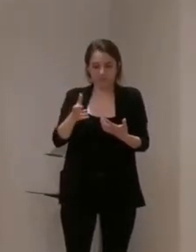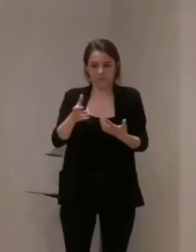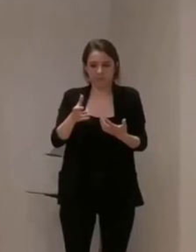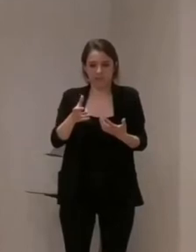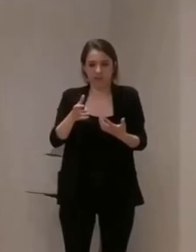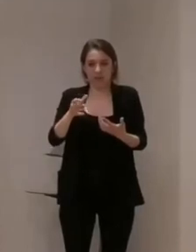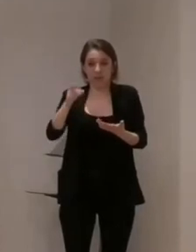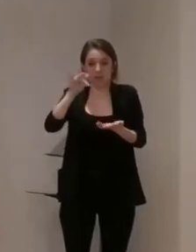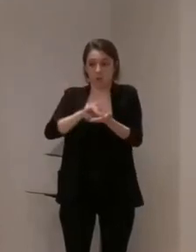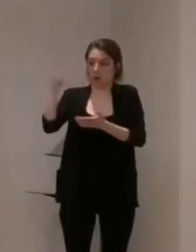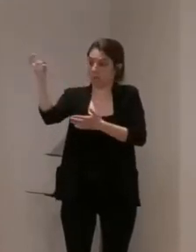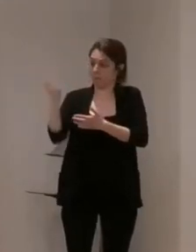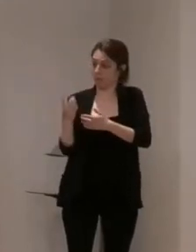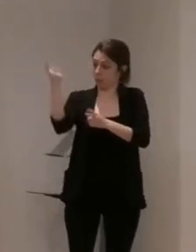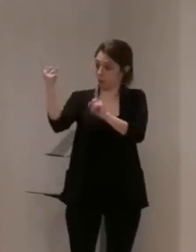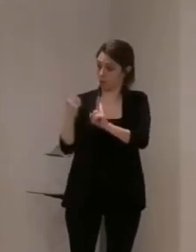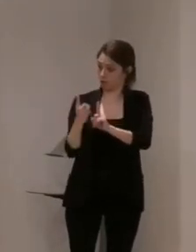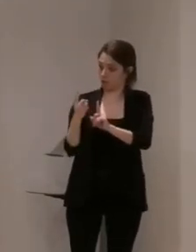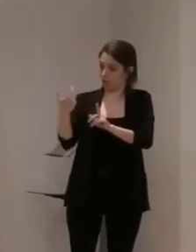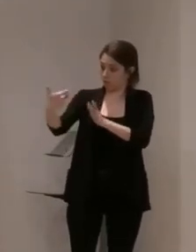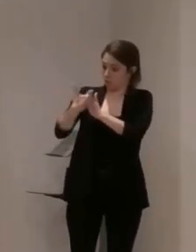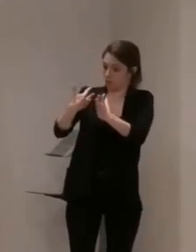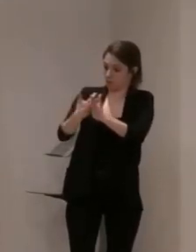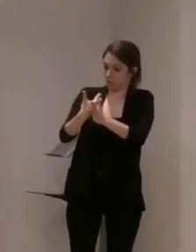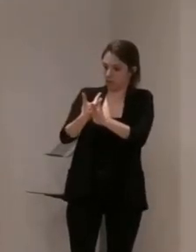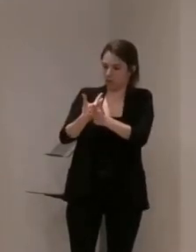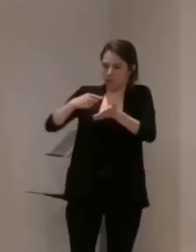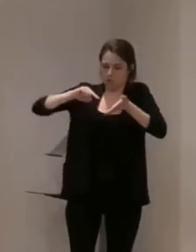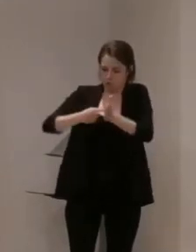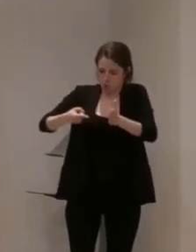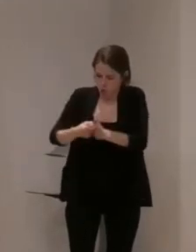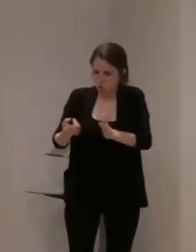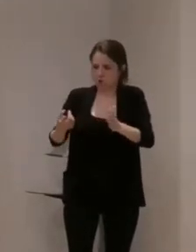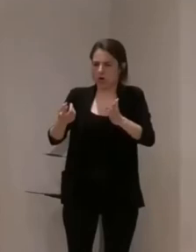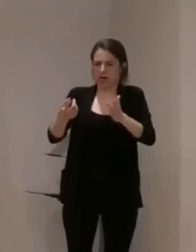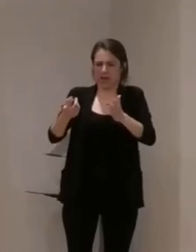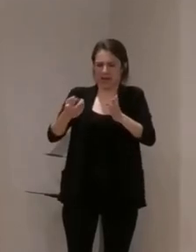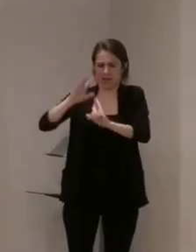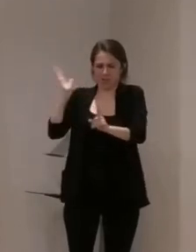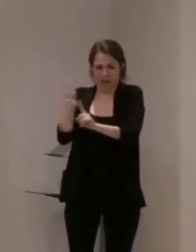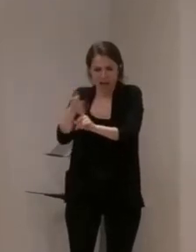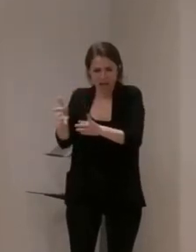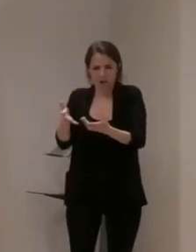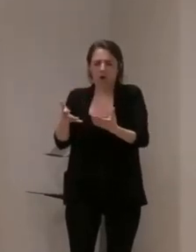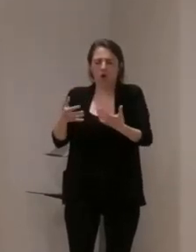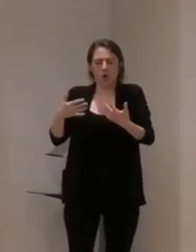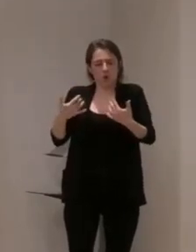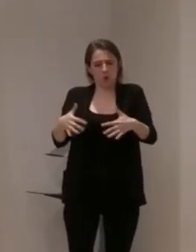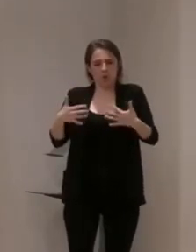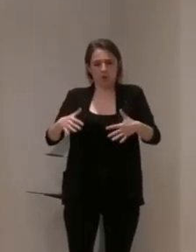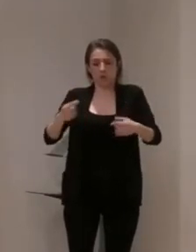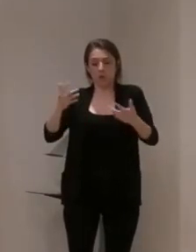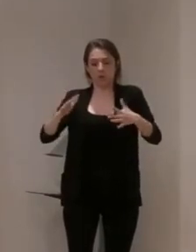aquestes persones allí i expliquen les tortures que se'ls van fer, per ells és un